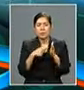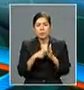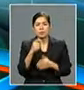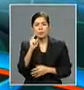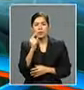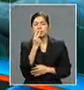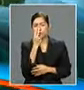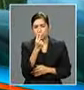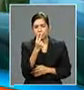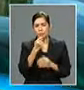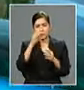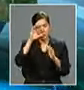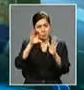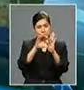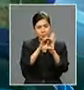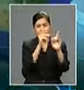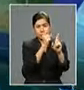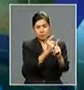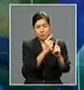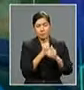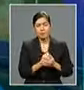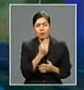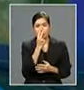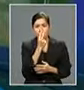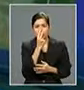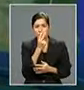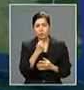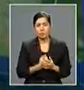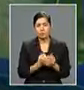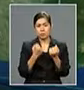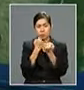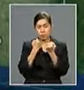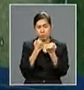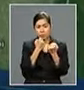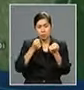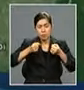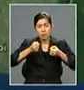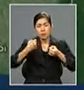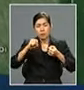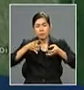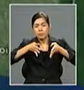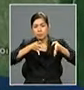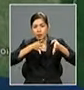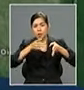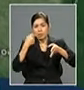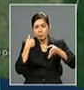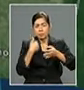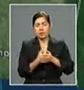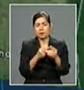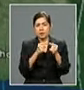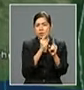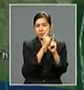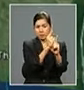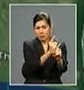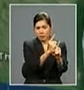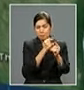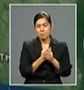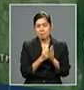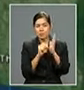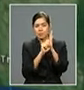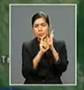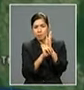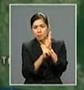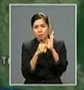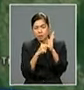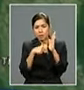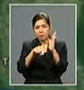านผู้ชมดูนะครับปกติแล้วนะครับเส้นทางที่รถบรรทุกอ้อยจะเดินทางนะครับคือทางหลวงของสระบุรีมวกเหล็กสระบุรีหล่มสักนะครับที่จะ